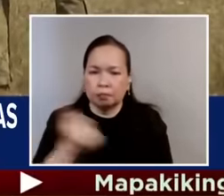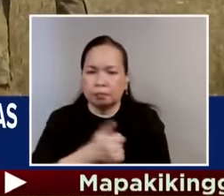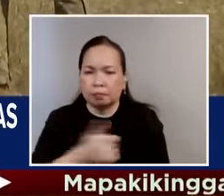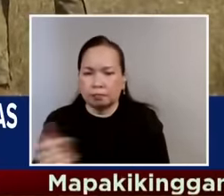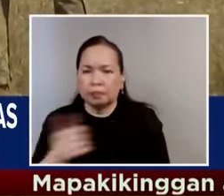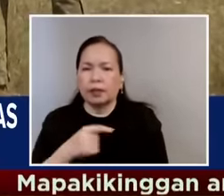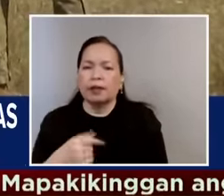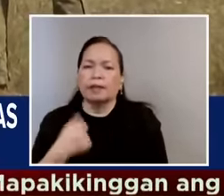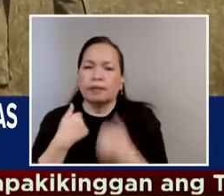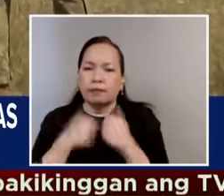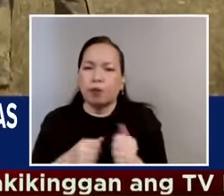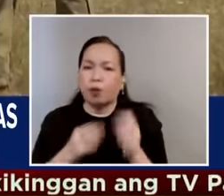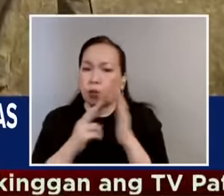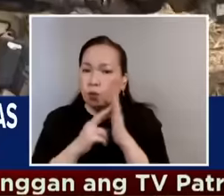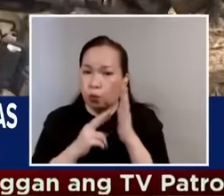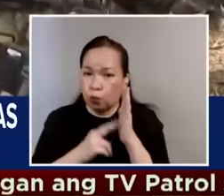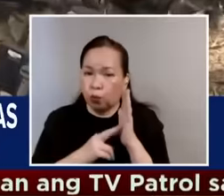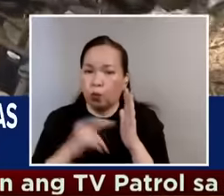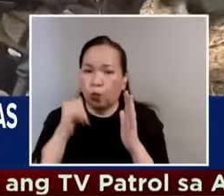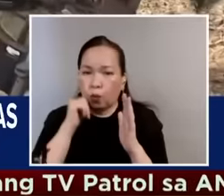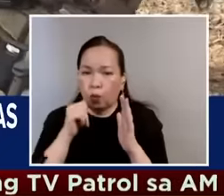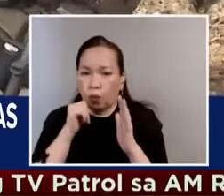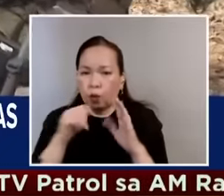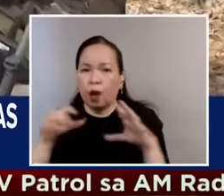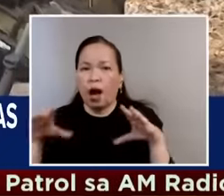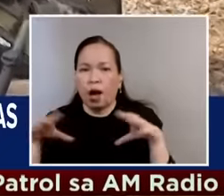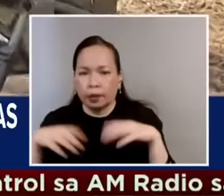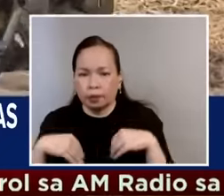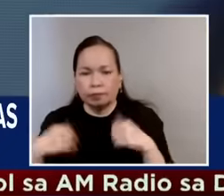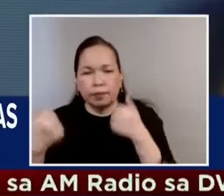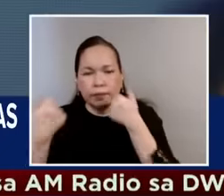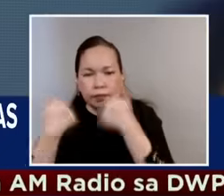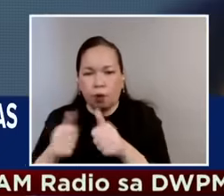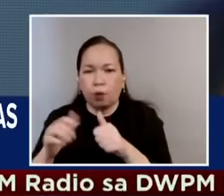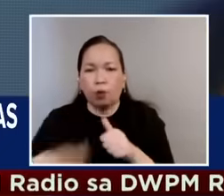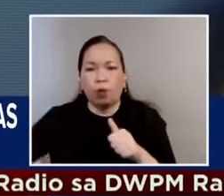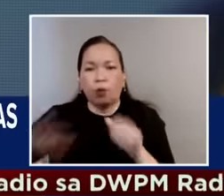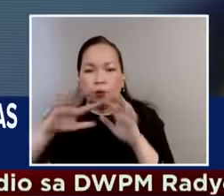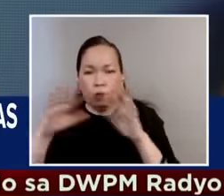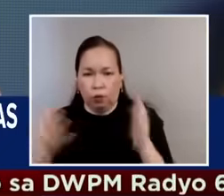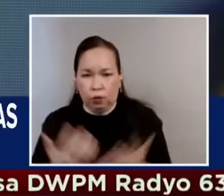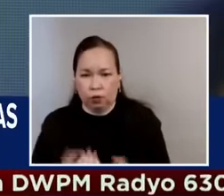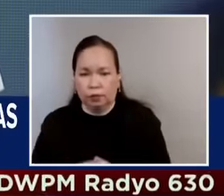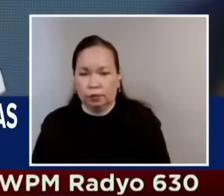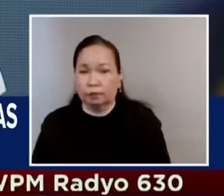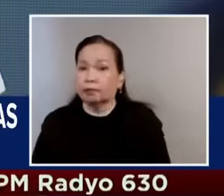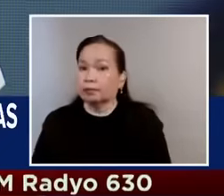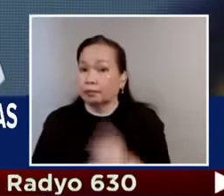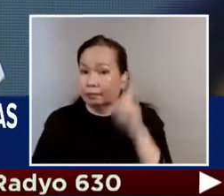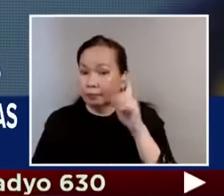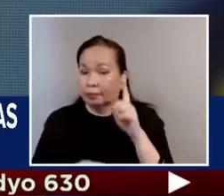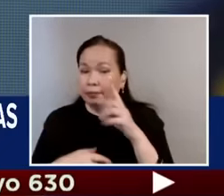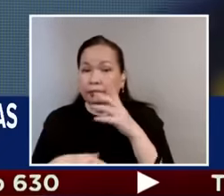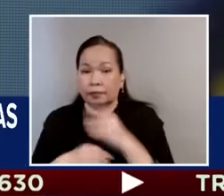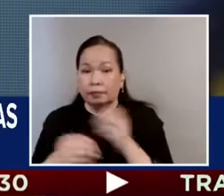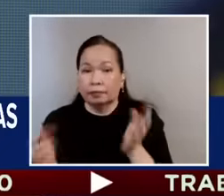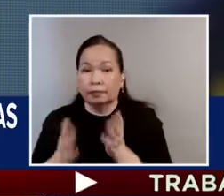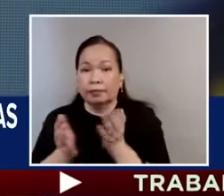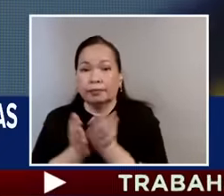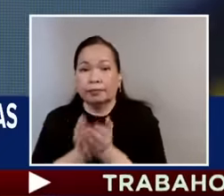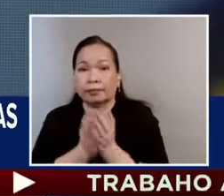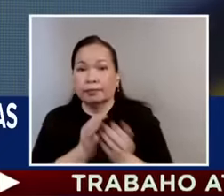o mga batas at patakarang tanggap at umiiral sa buong mundo. I also enjoin the Navy to strengthen the